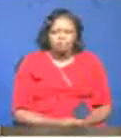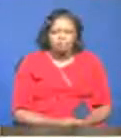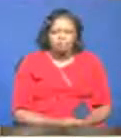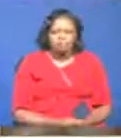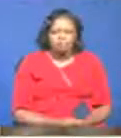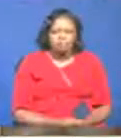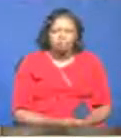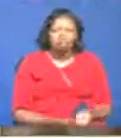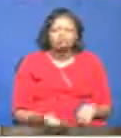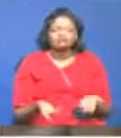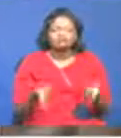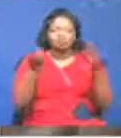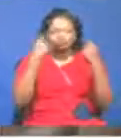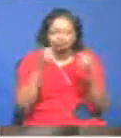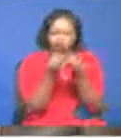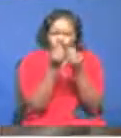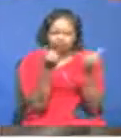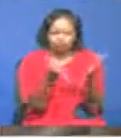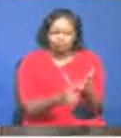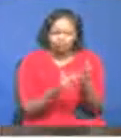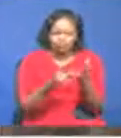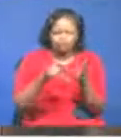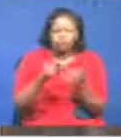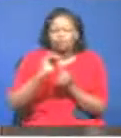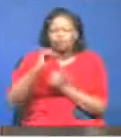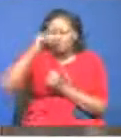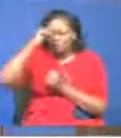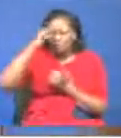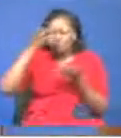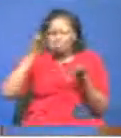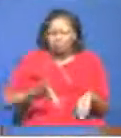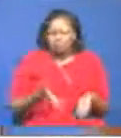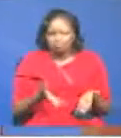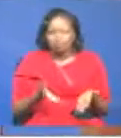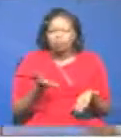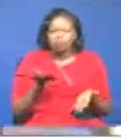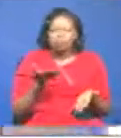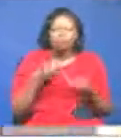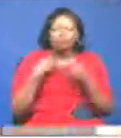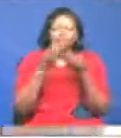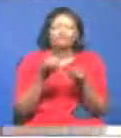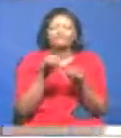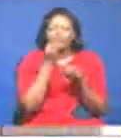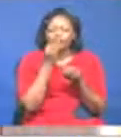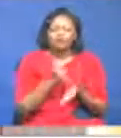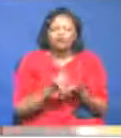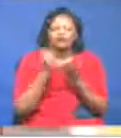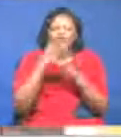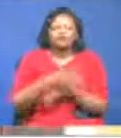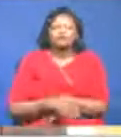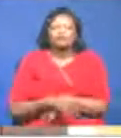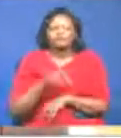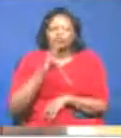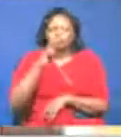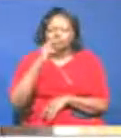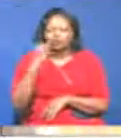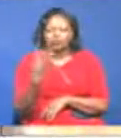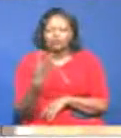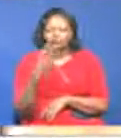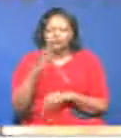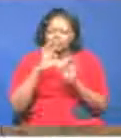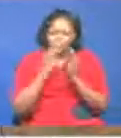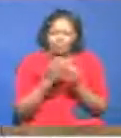Katika juhudi za kukabiliana na hali hiyo, serikali ya kaunti hiyo sasa inatoa chakula cha msaada kwa zaidi ya familia 1024,